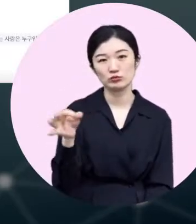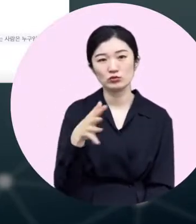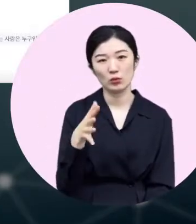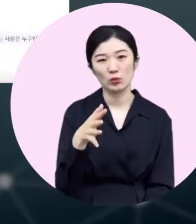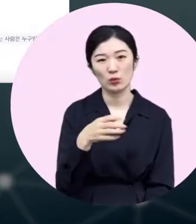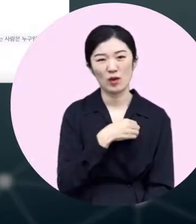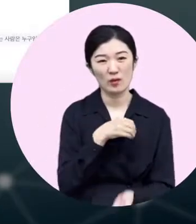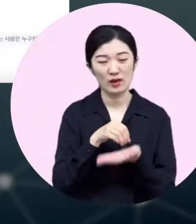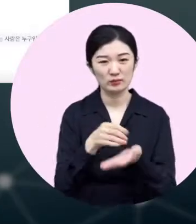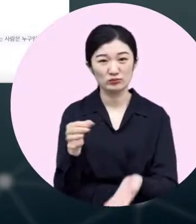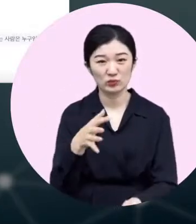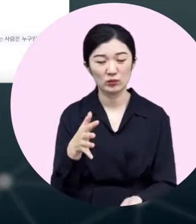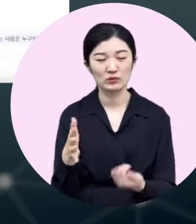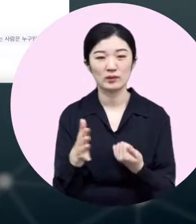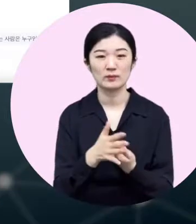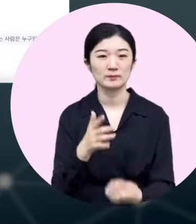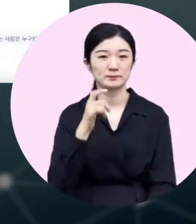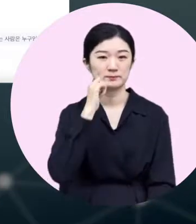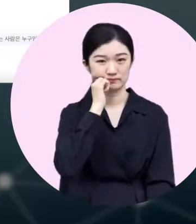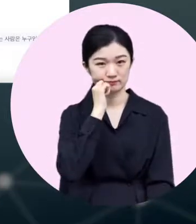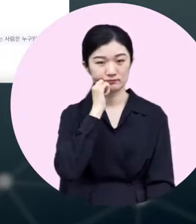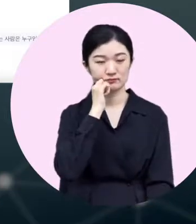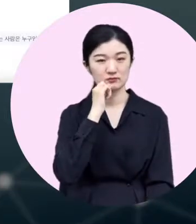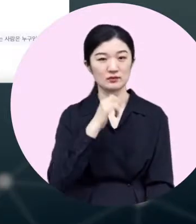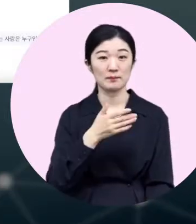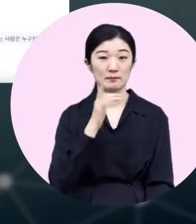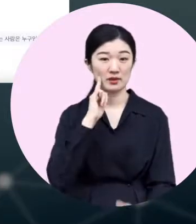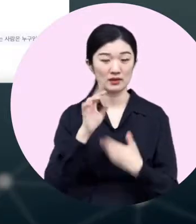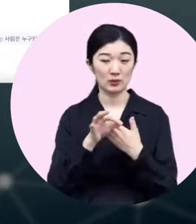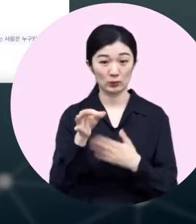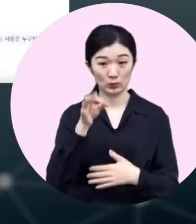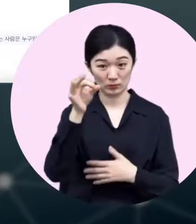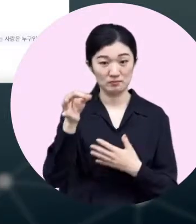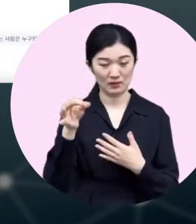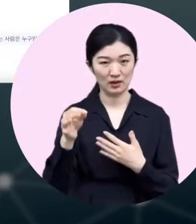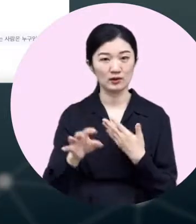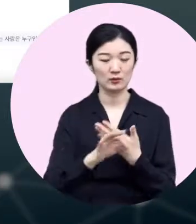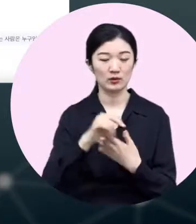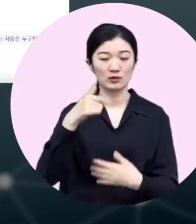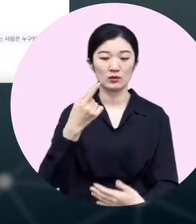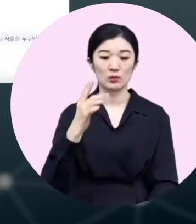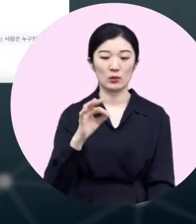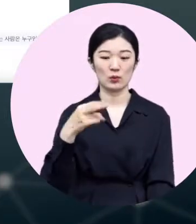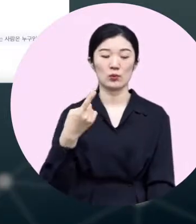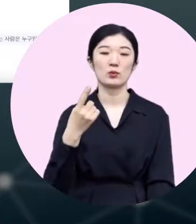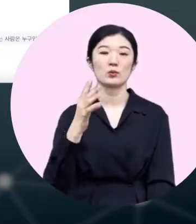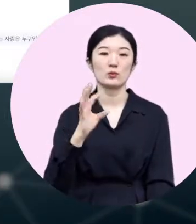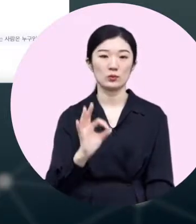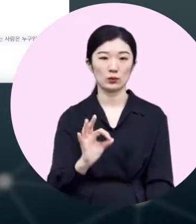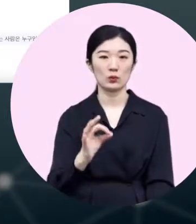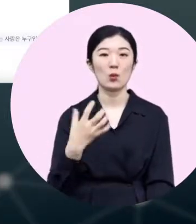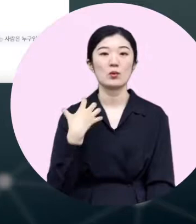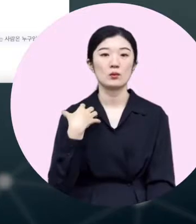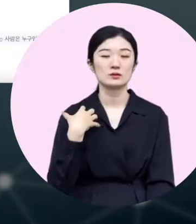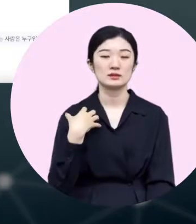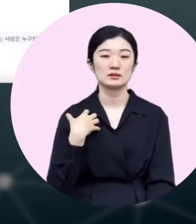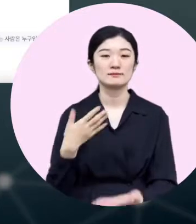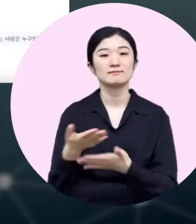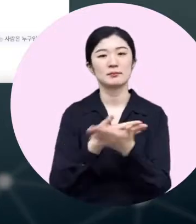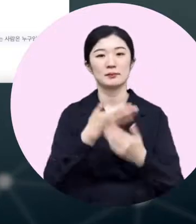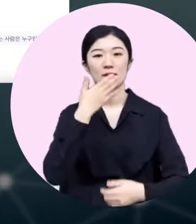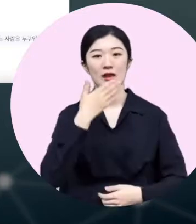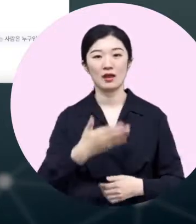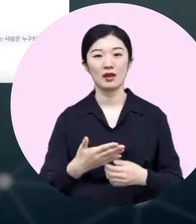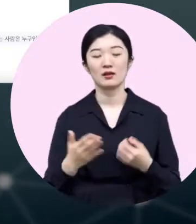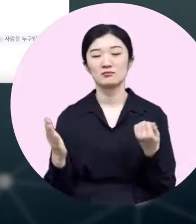없는 기능이고요. 네, 유료로 이제 줌 계정을 활용하실 때만 공동 호스트라는 기능을 쓰실 수 있습니다. 네, 그래서